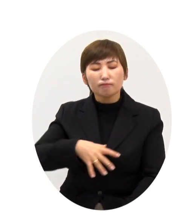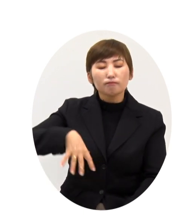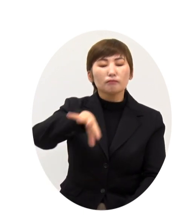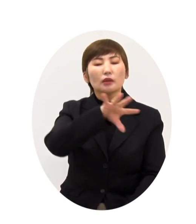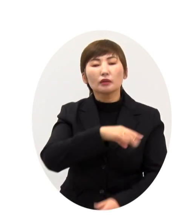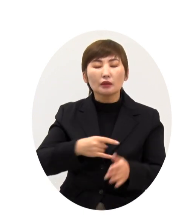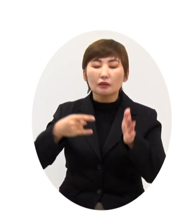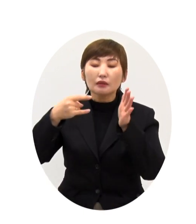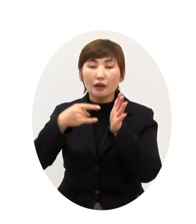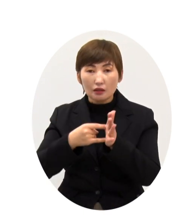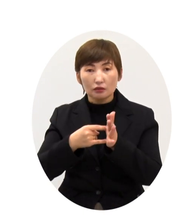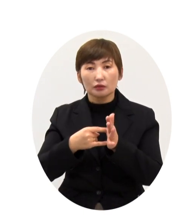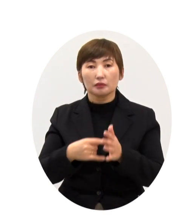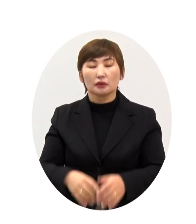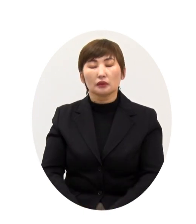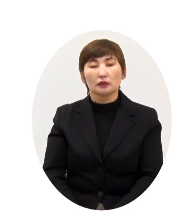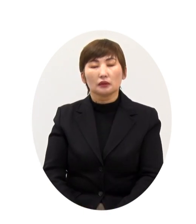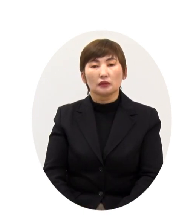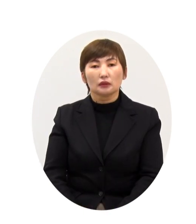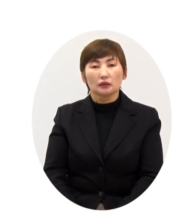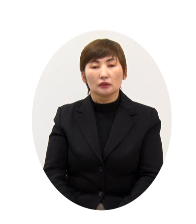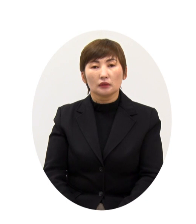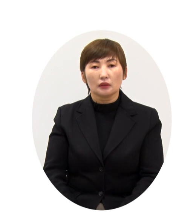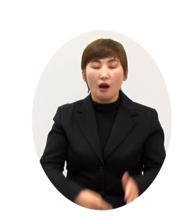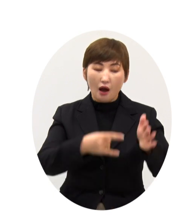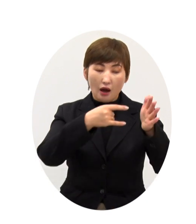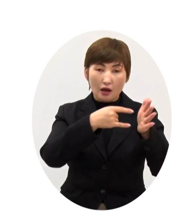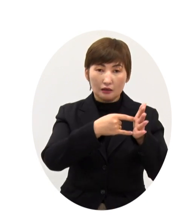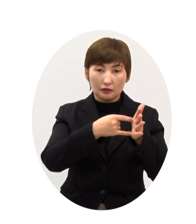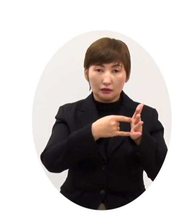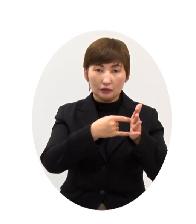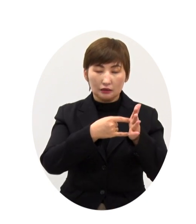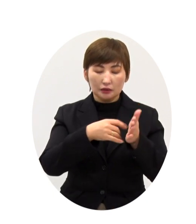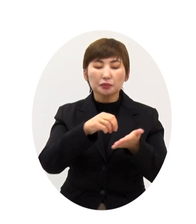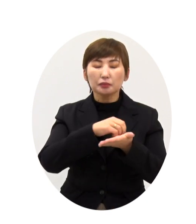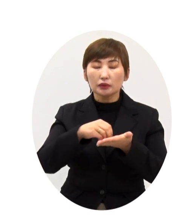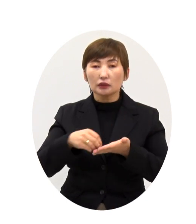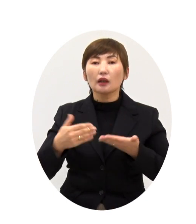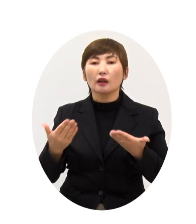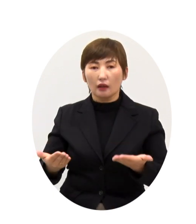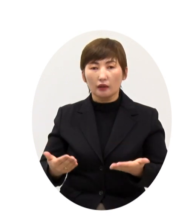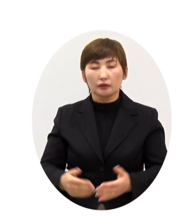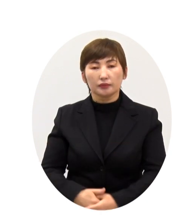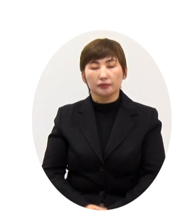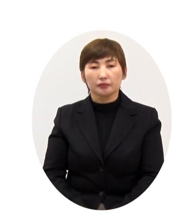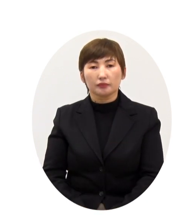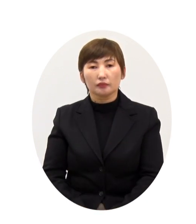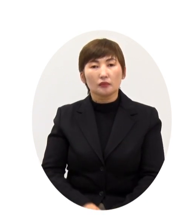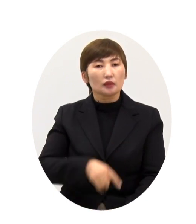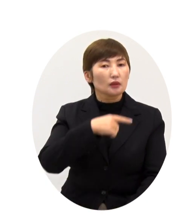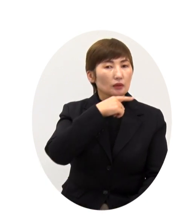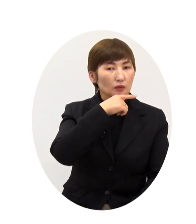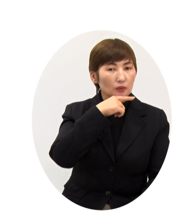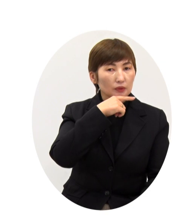хэсгийг бүх хэсэгтэй харьцуулбал за харьцаануудыг нөхөж өчээрэй хүүхдүүд ээ.